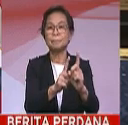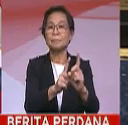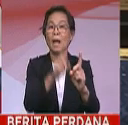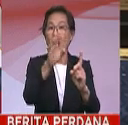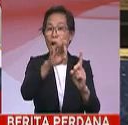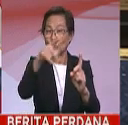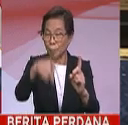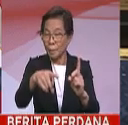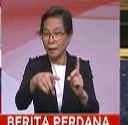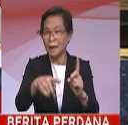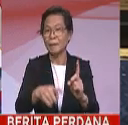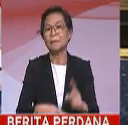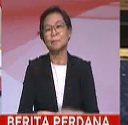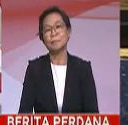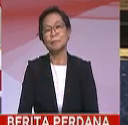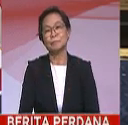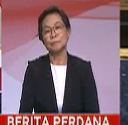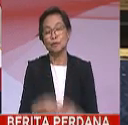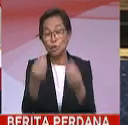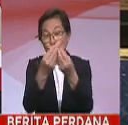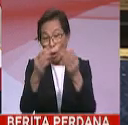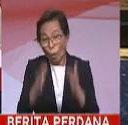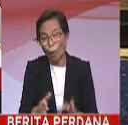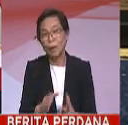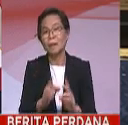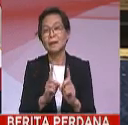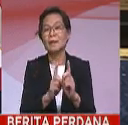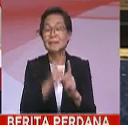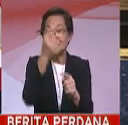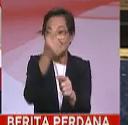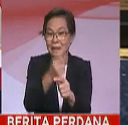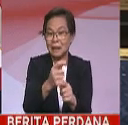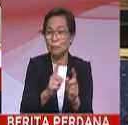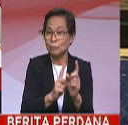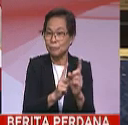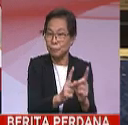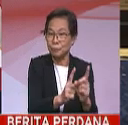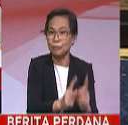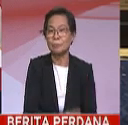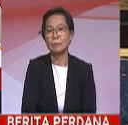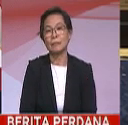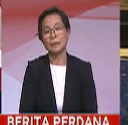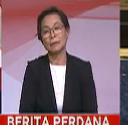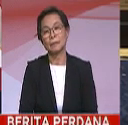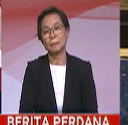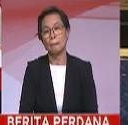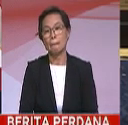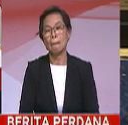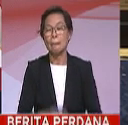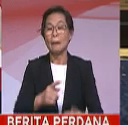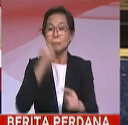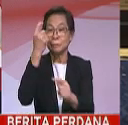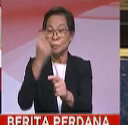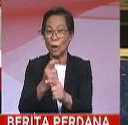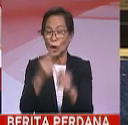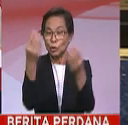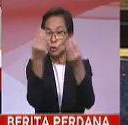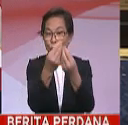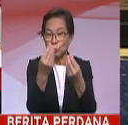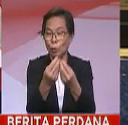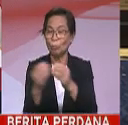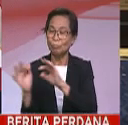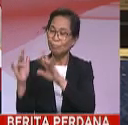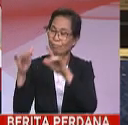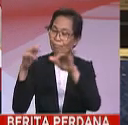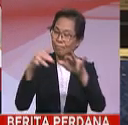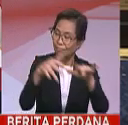Pihak berkuasa agama negeri disaran untuk memberikan penetapan yang bersesuaian dalam nak menetapkan jumlah